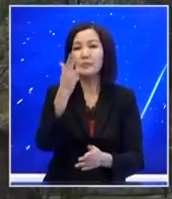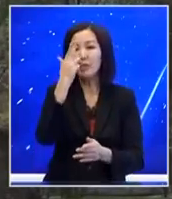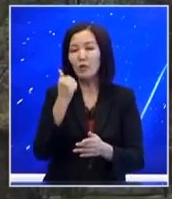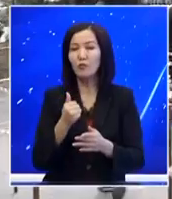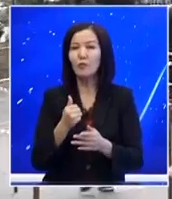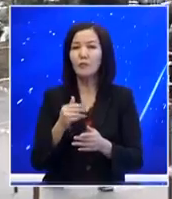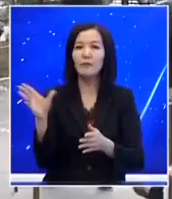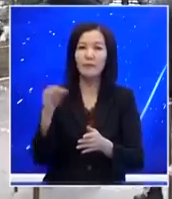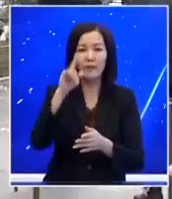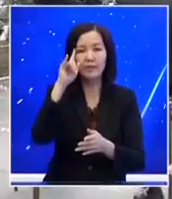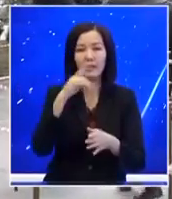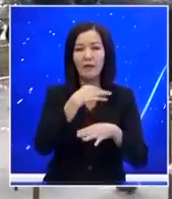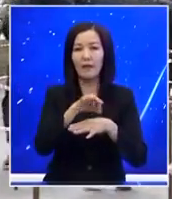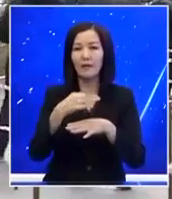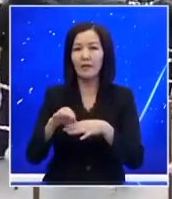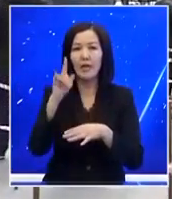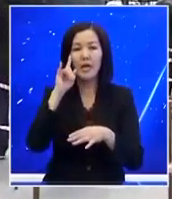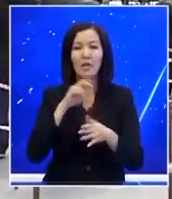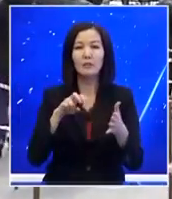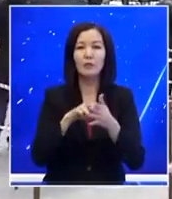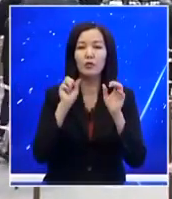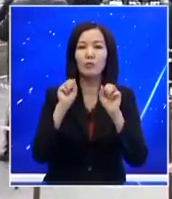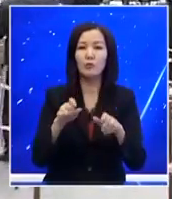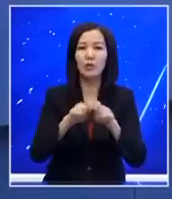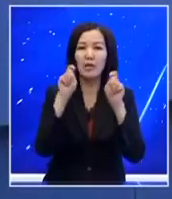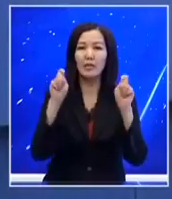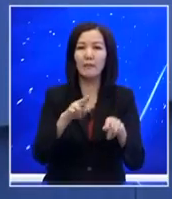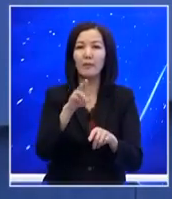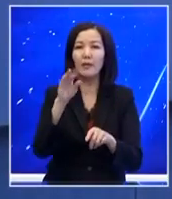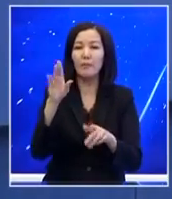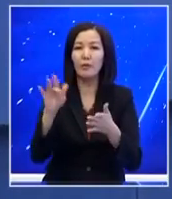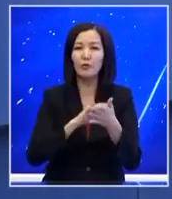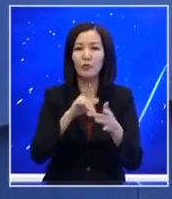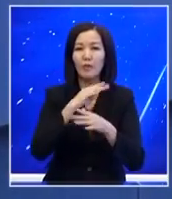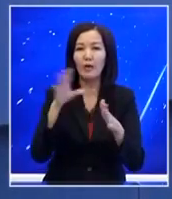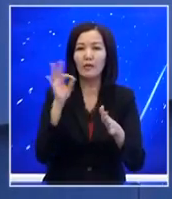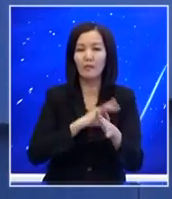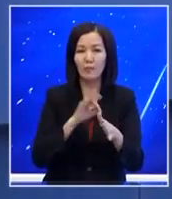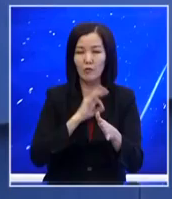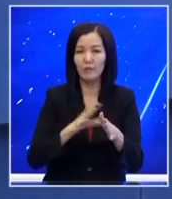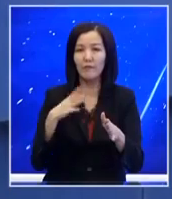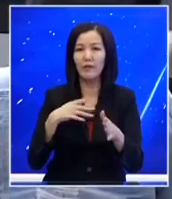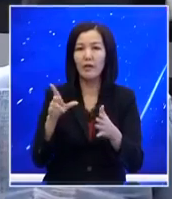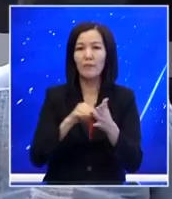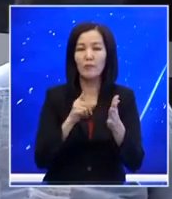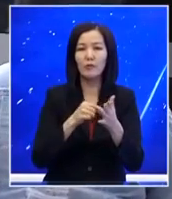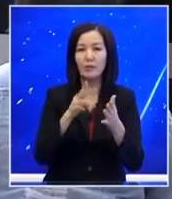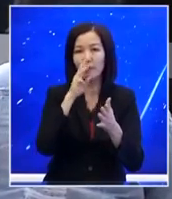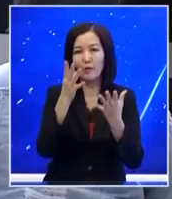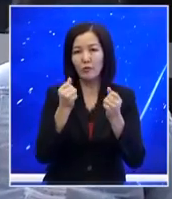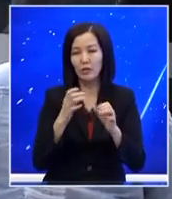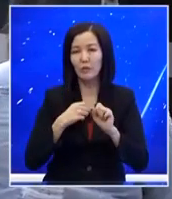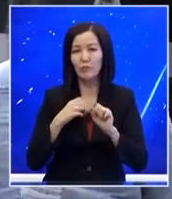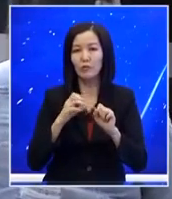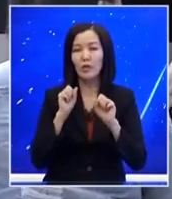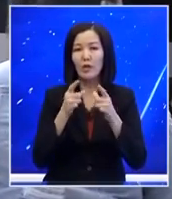любом отделении казахстанского оператора Казпочта можно открыть ПИПИ-счет многоразового пользования для получения пенсии и пособий. Для этого нужно